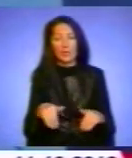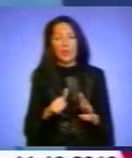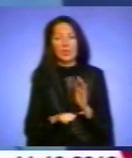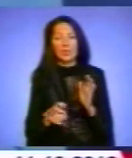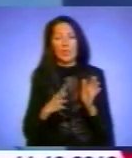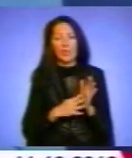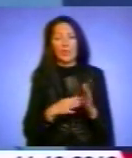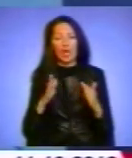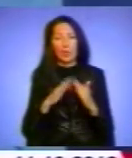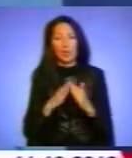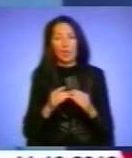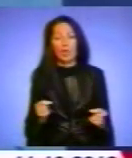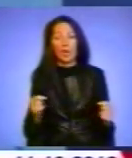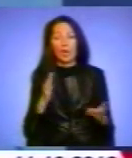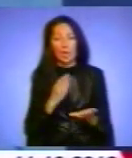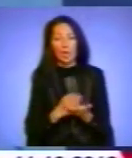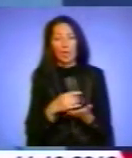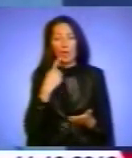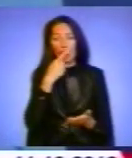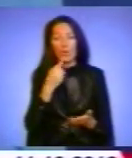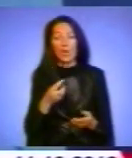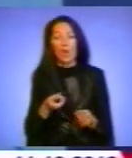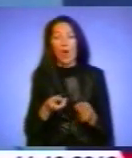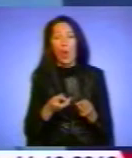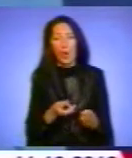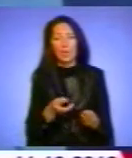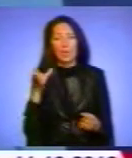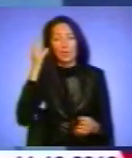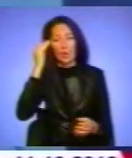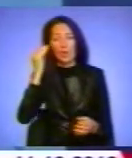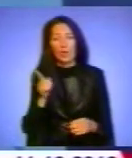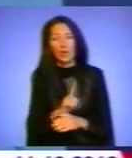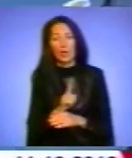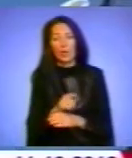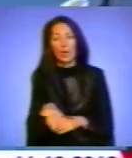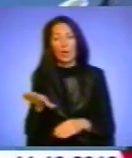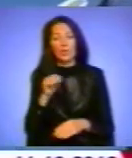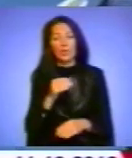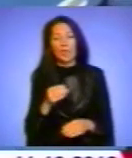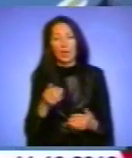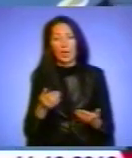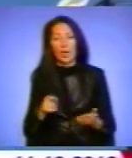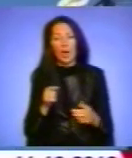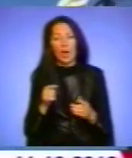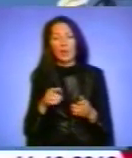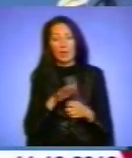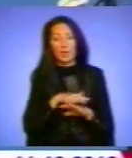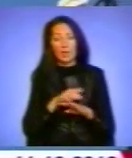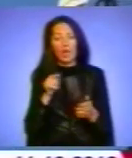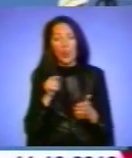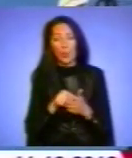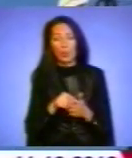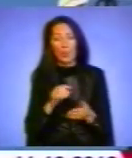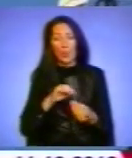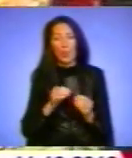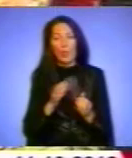будинках встановлено автономне опалення з рахуванням Тернополя і всіх населених пунктів. Проблемою залишається проплата за